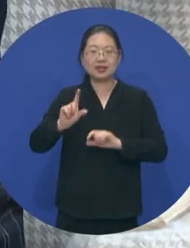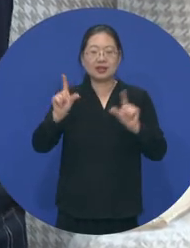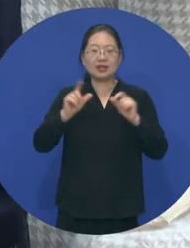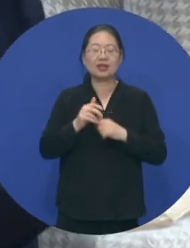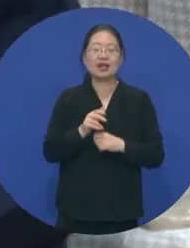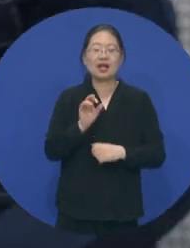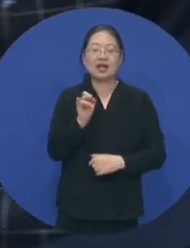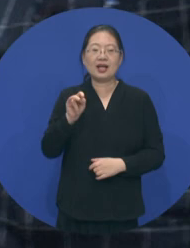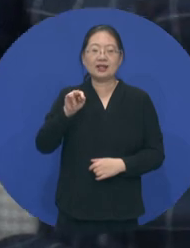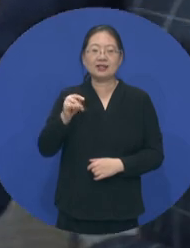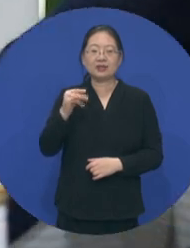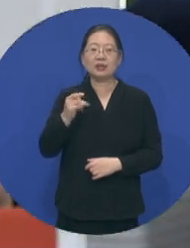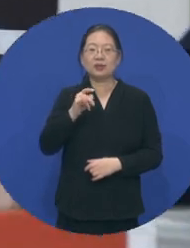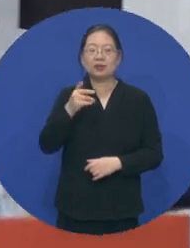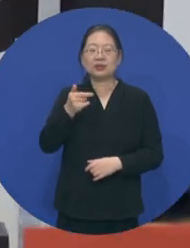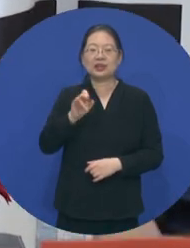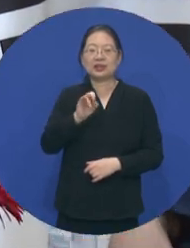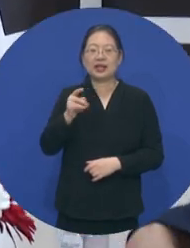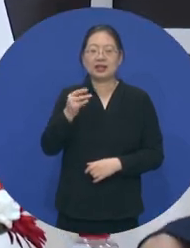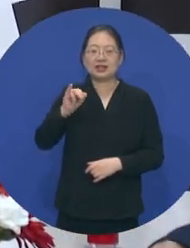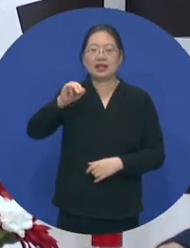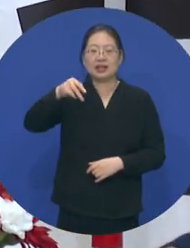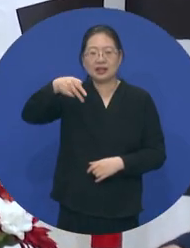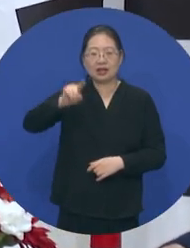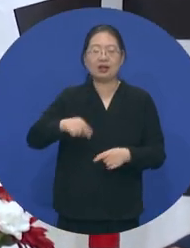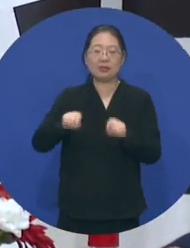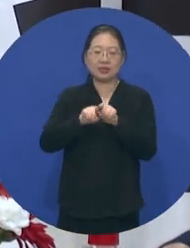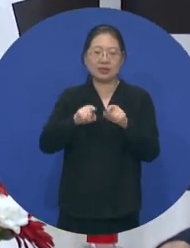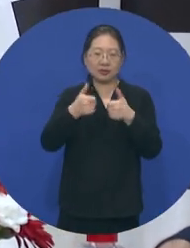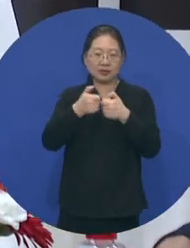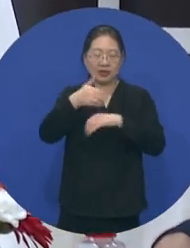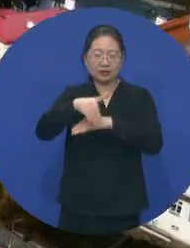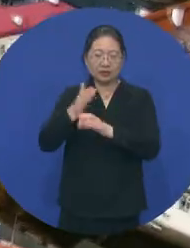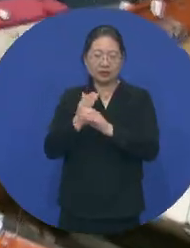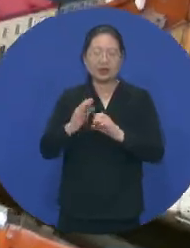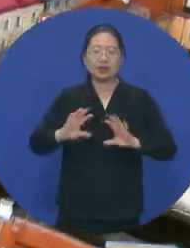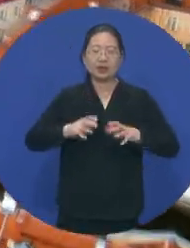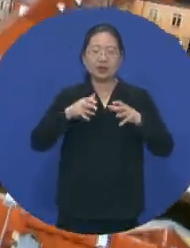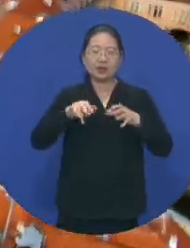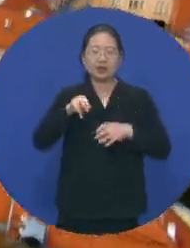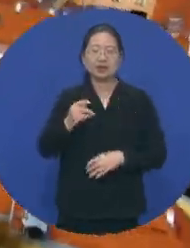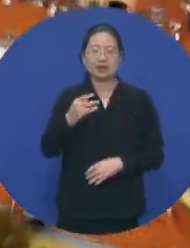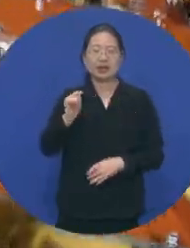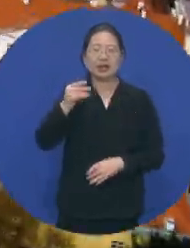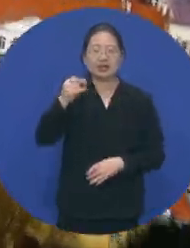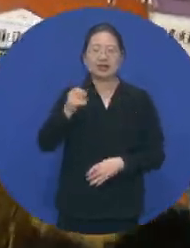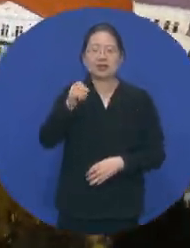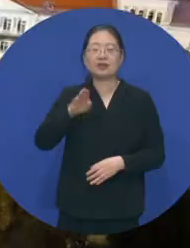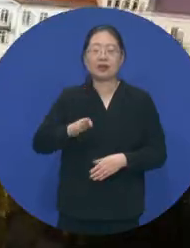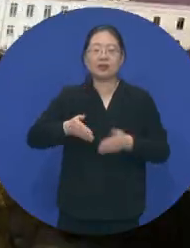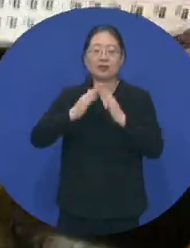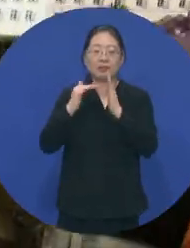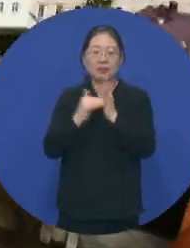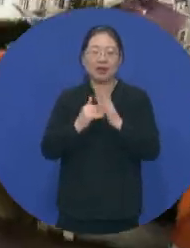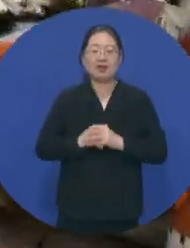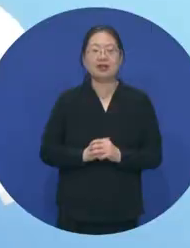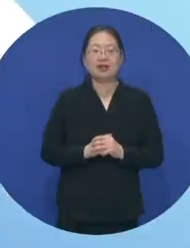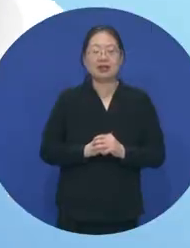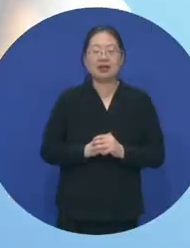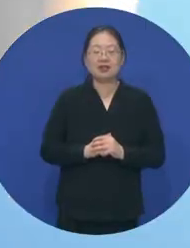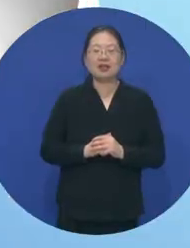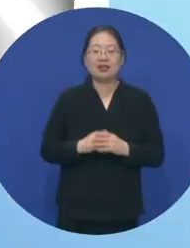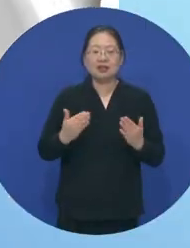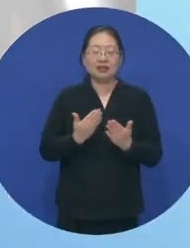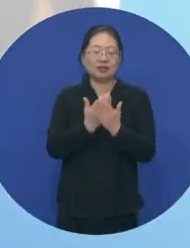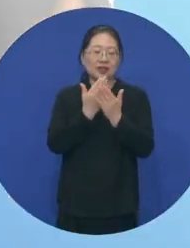22일엔 주한 에스토니아 대사와의 면담이 예정돼 있습니다. 에스토니아는 글로벌 스타트업을 탄생시킨 나라로 양지역 미래